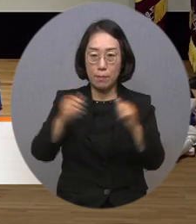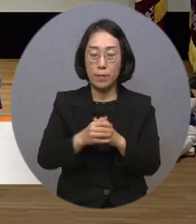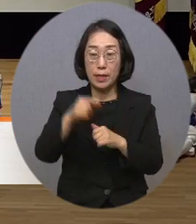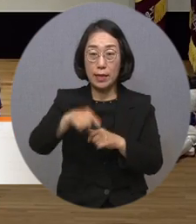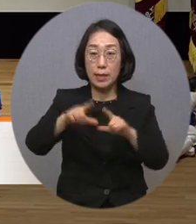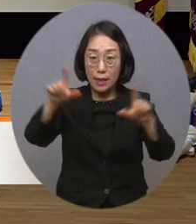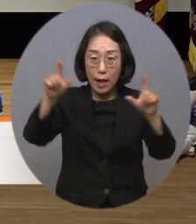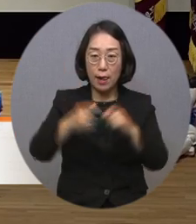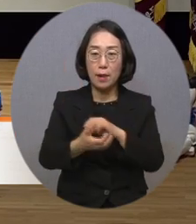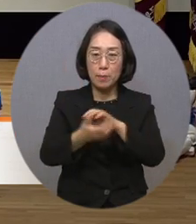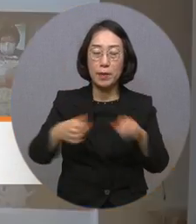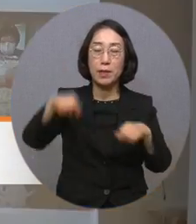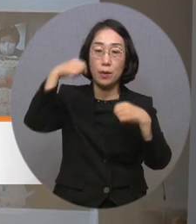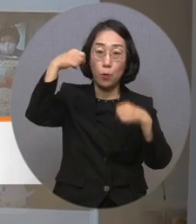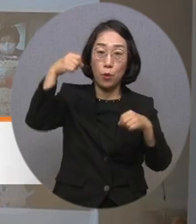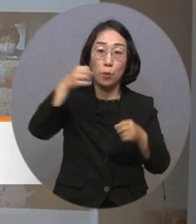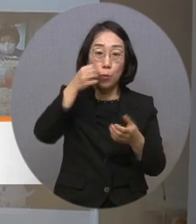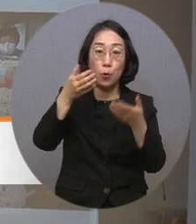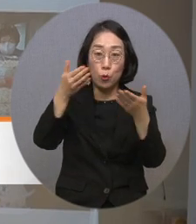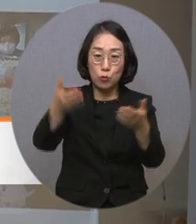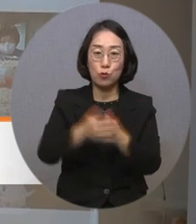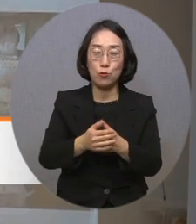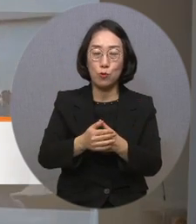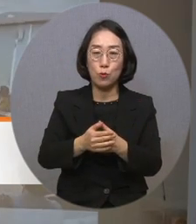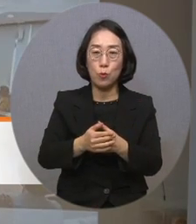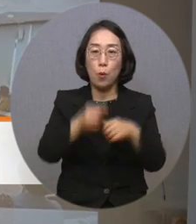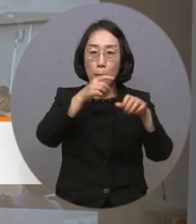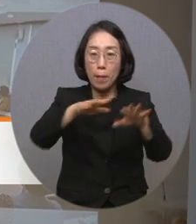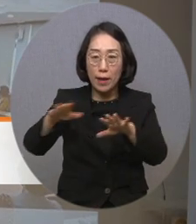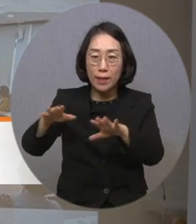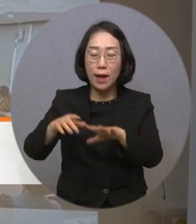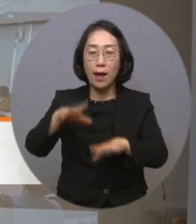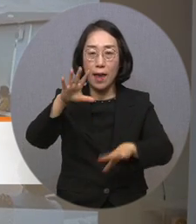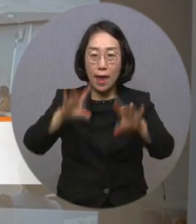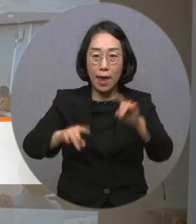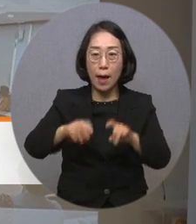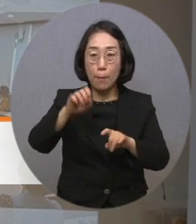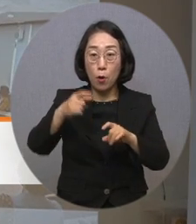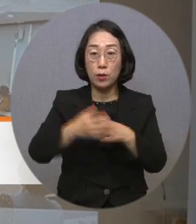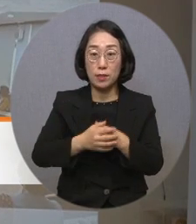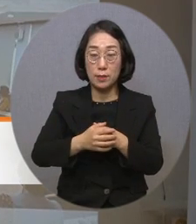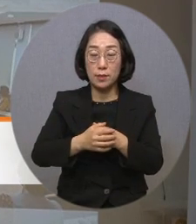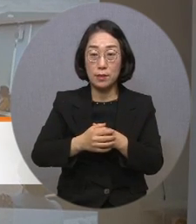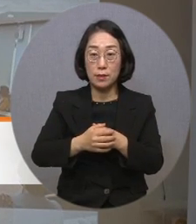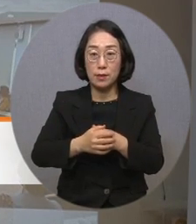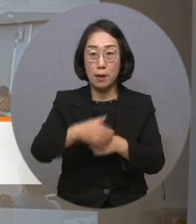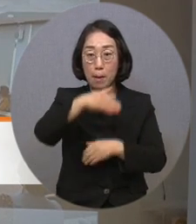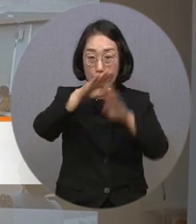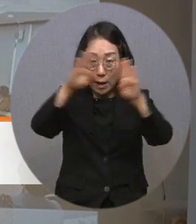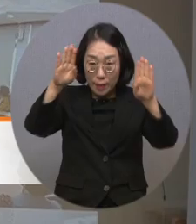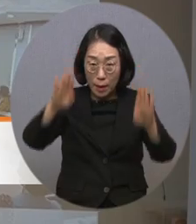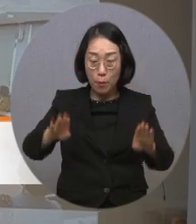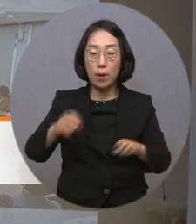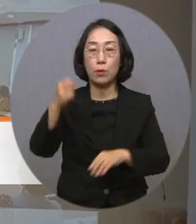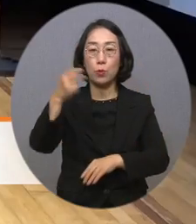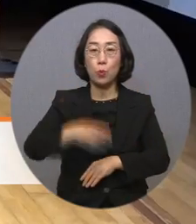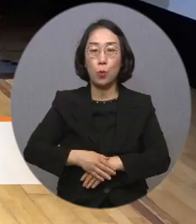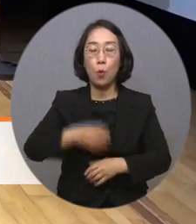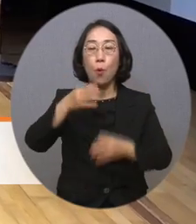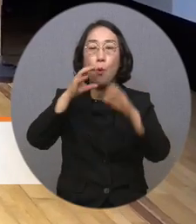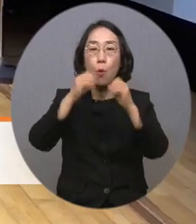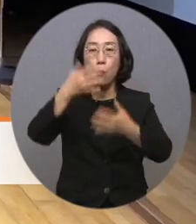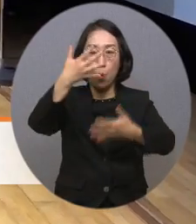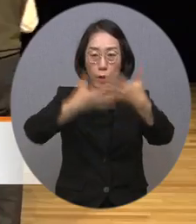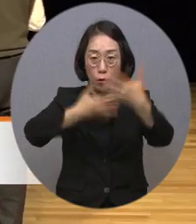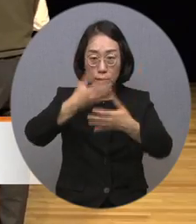대회는 식전 공연과 2022 보령 해양 모드 박람회 및 바르게 살기 운동 충청남도 홍보 영상 상영에 이어